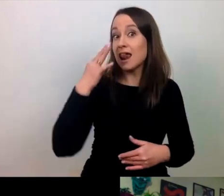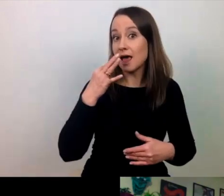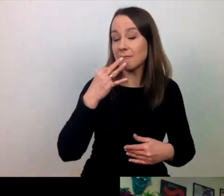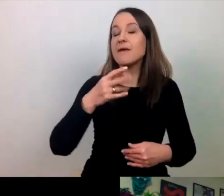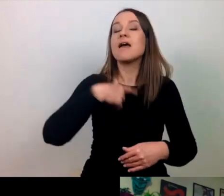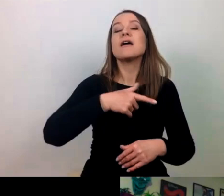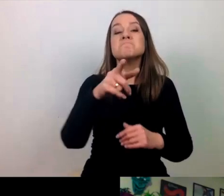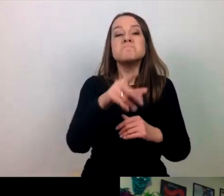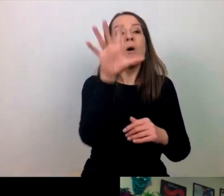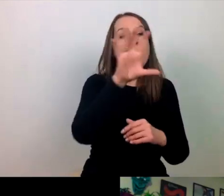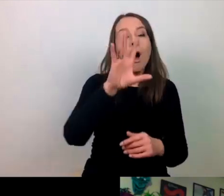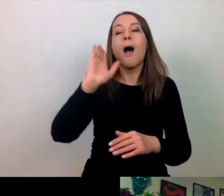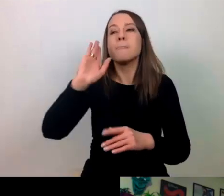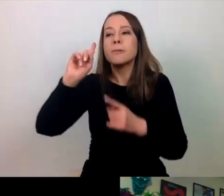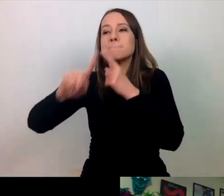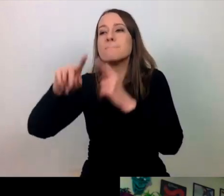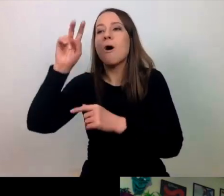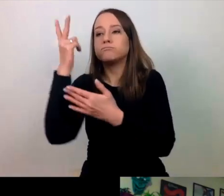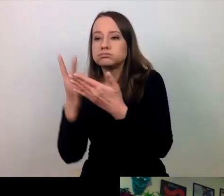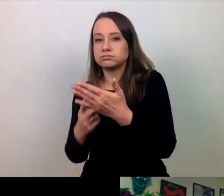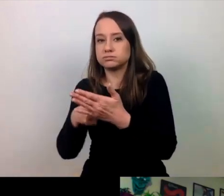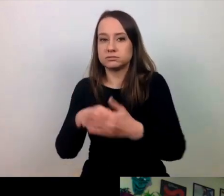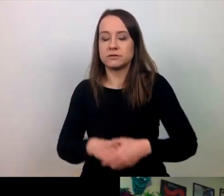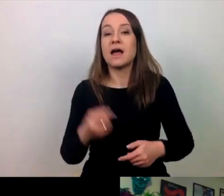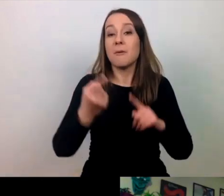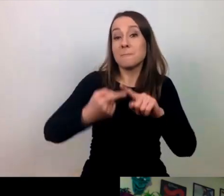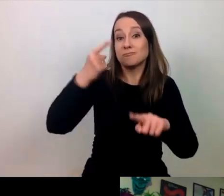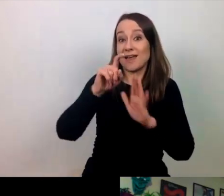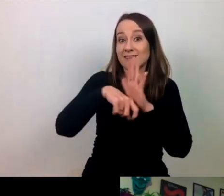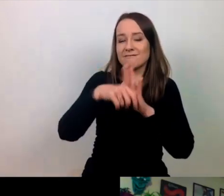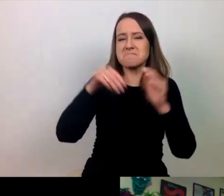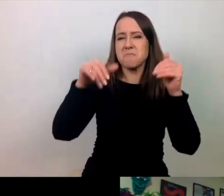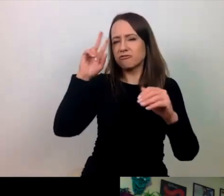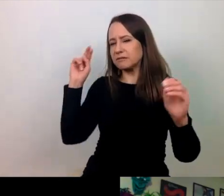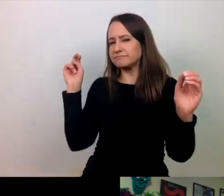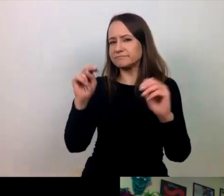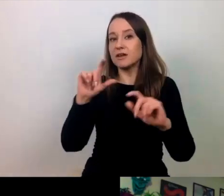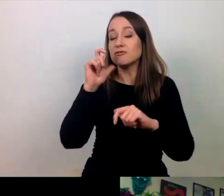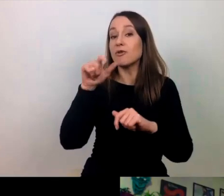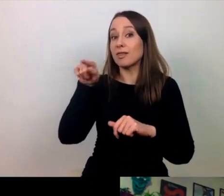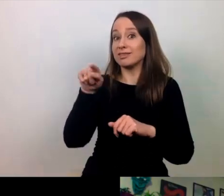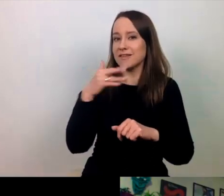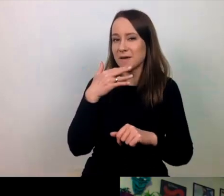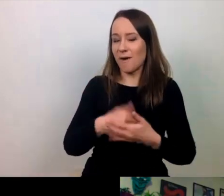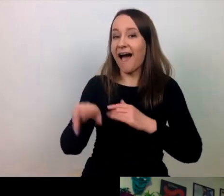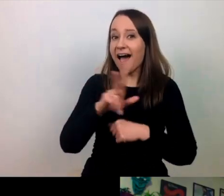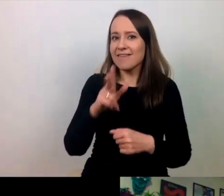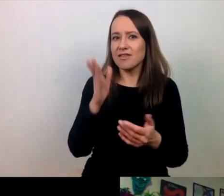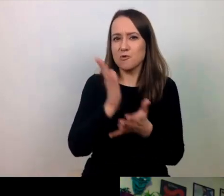chociaż przypuszczam, że wiedzieć to przed filmem pozwala właśnie spojrzeć na to z tej perspektywy, o której mówisz. No ale kiedy mamy tę